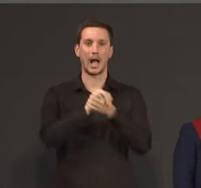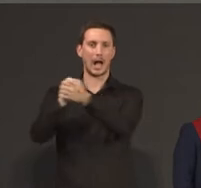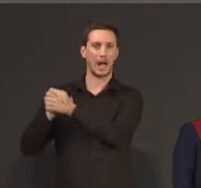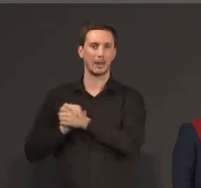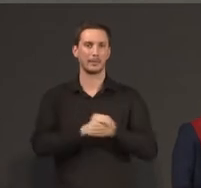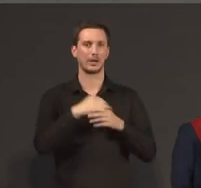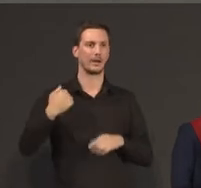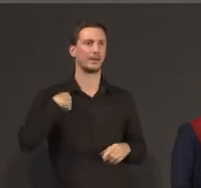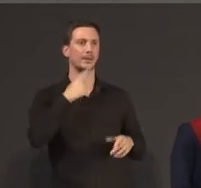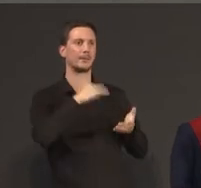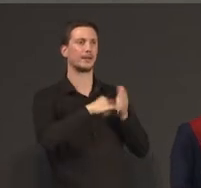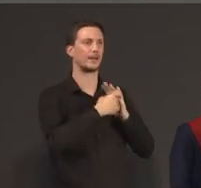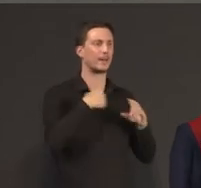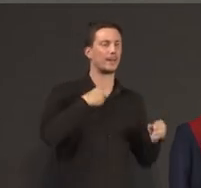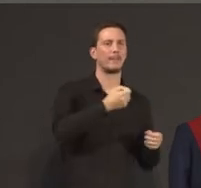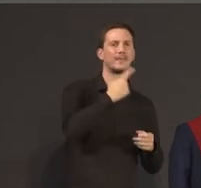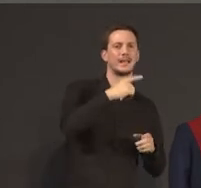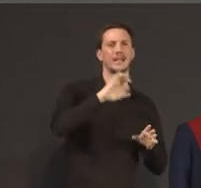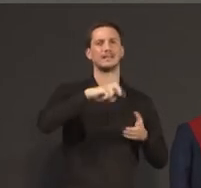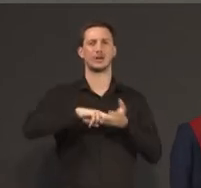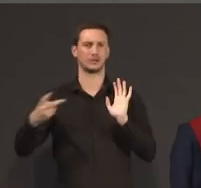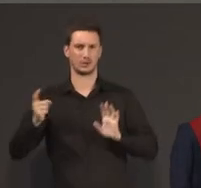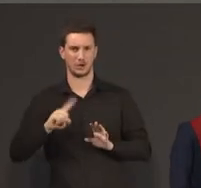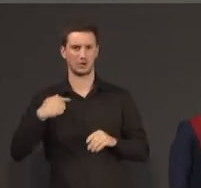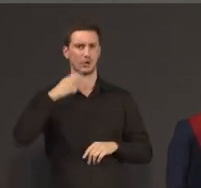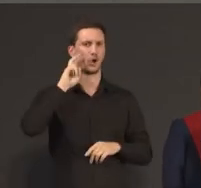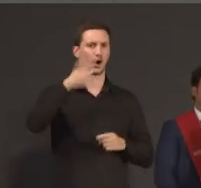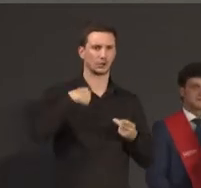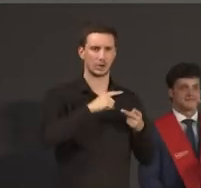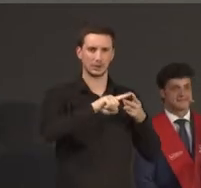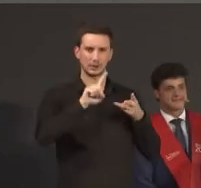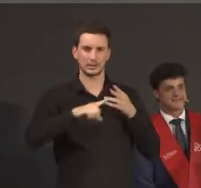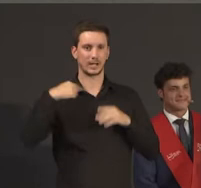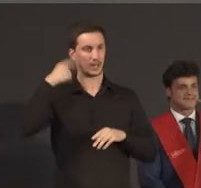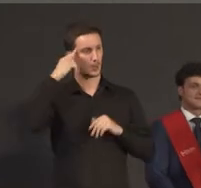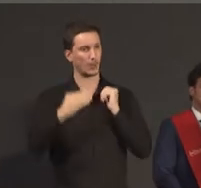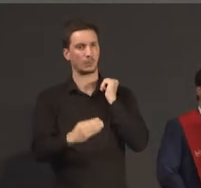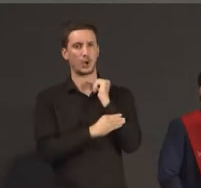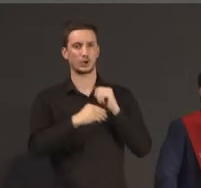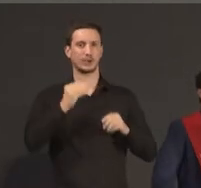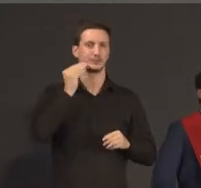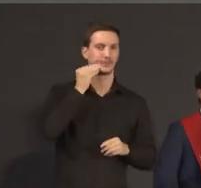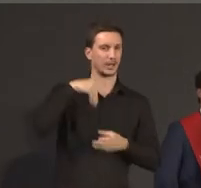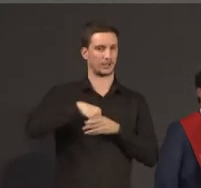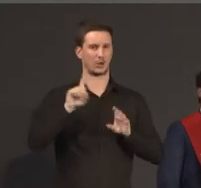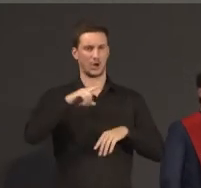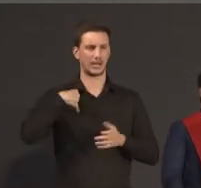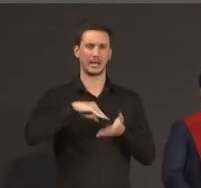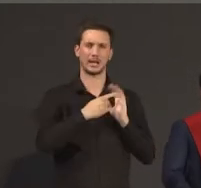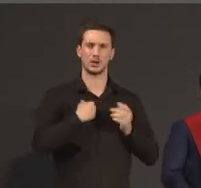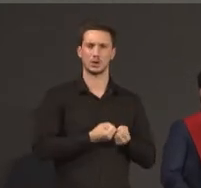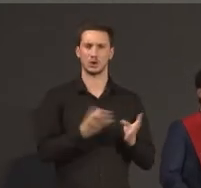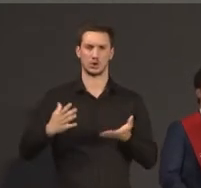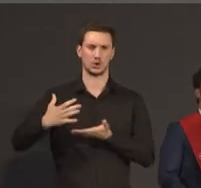ni biomedicina ni biotecnologia i que sí, que hi ha més sortides a part de les pròtesis en aquest grau. Som enginyers de tot,